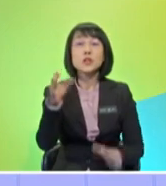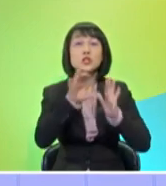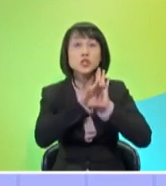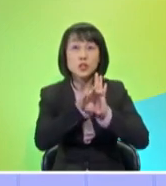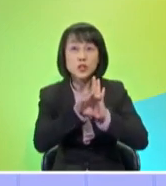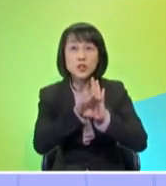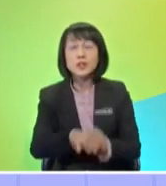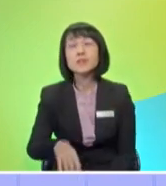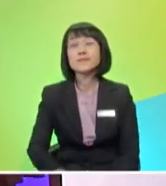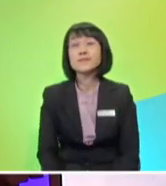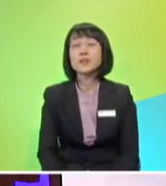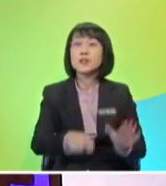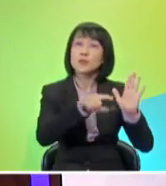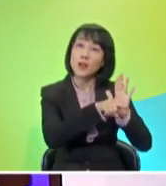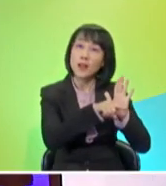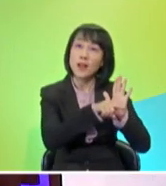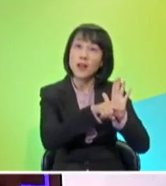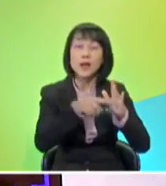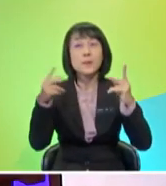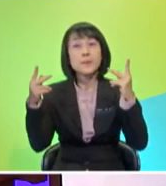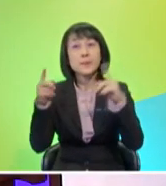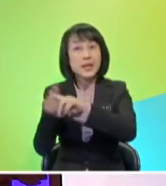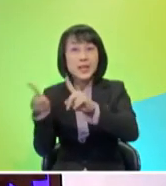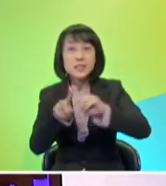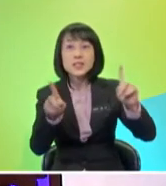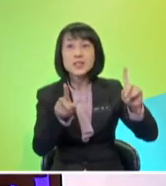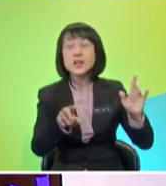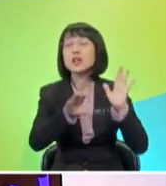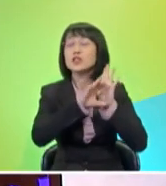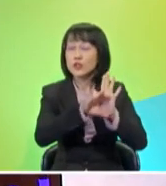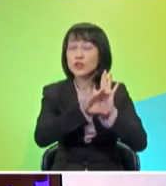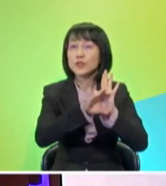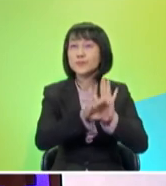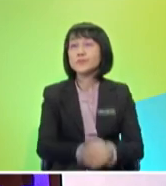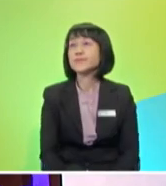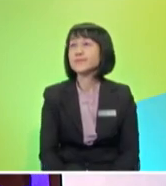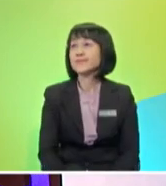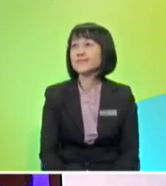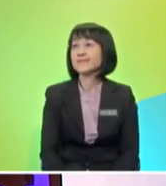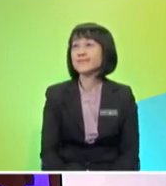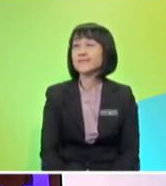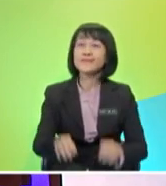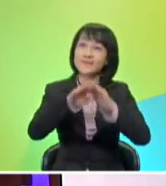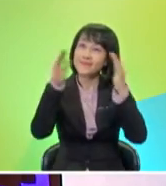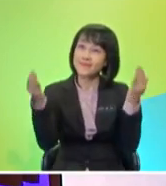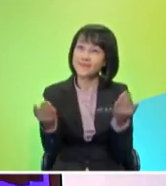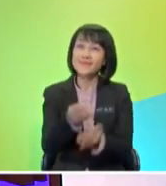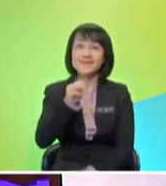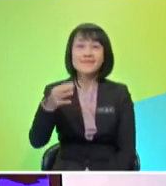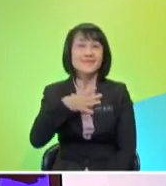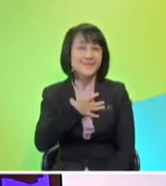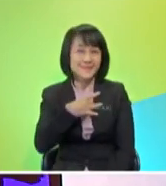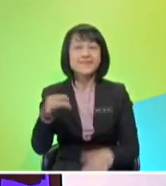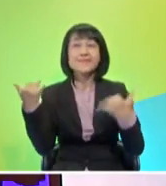dah sebutlah tolaklah, bezalah. Apa kan kita nak tengok contoh? Contoh ni bola sepak ni permainan kegemaran murid-murid cikgu